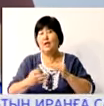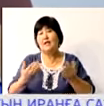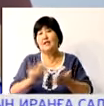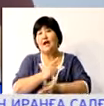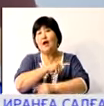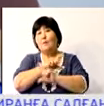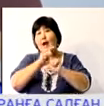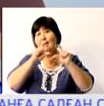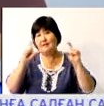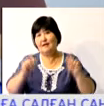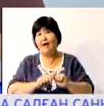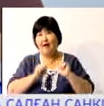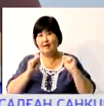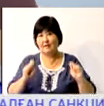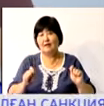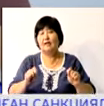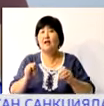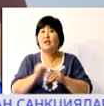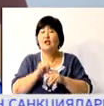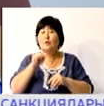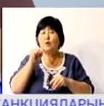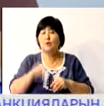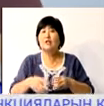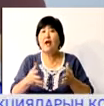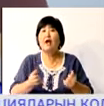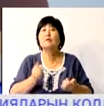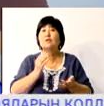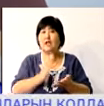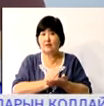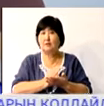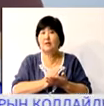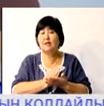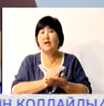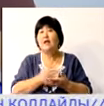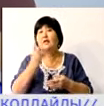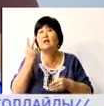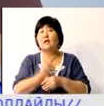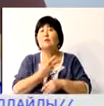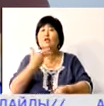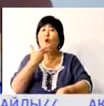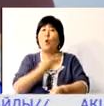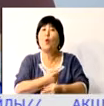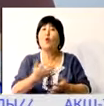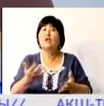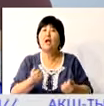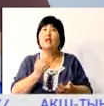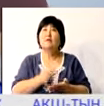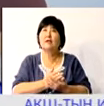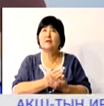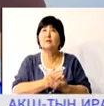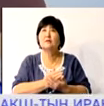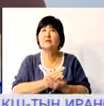больница ашылып, ем шараларымызды осы жерден алып жатырмыз. Екі мезгіл уколдарын алып жатырмыз.